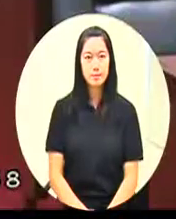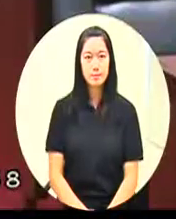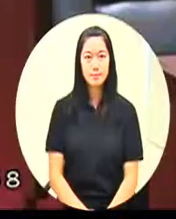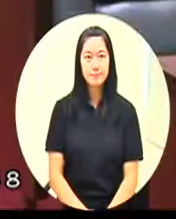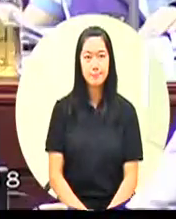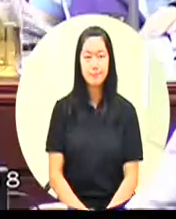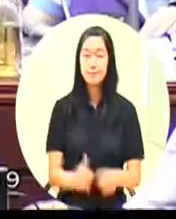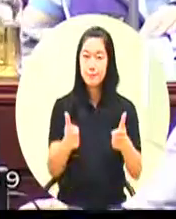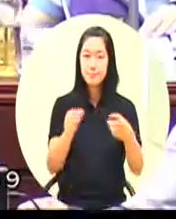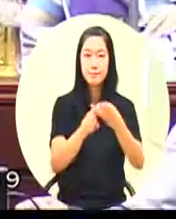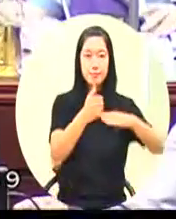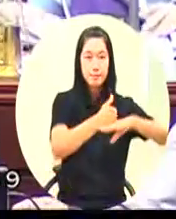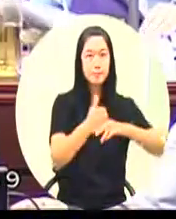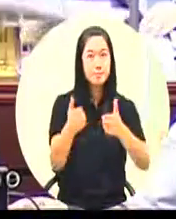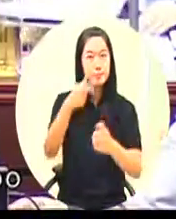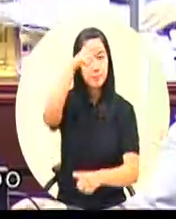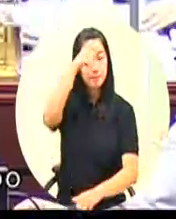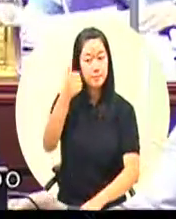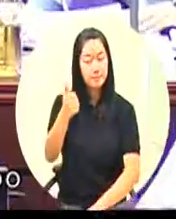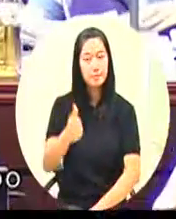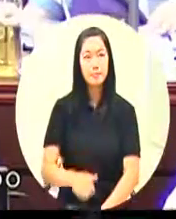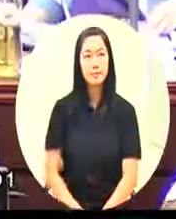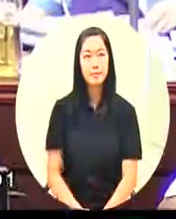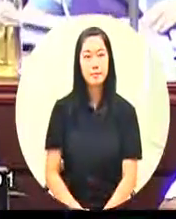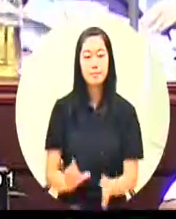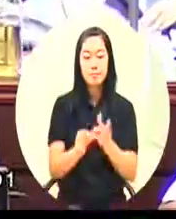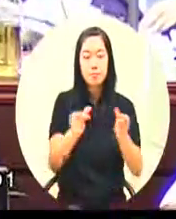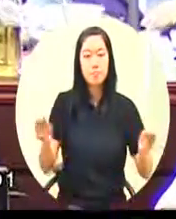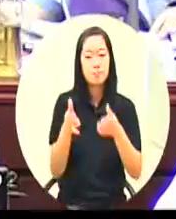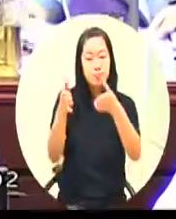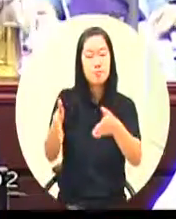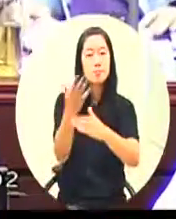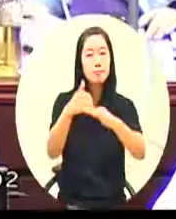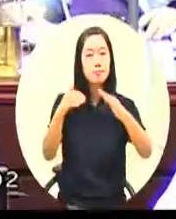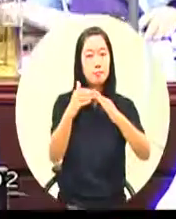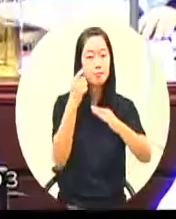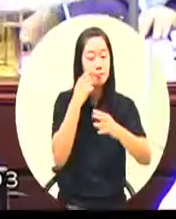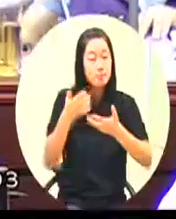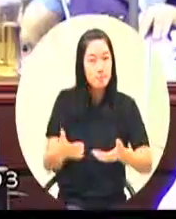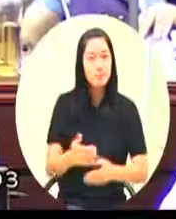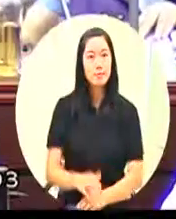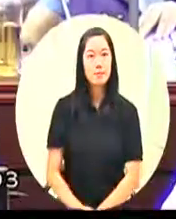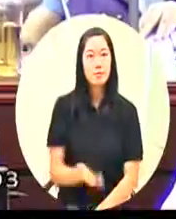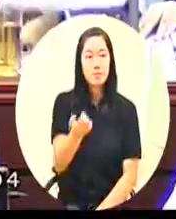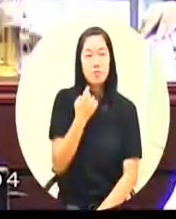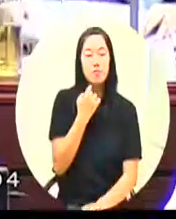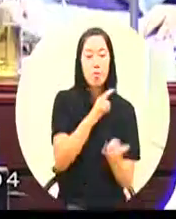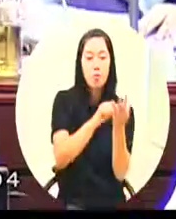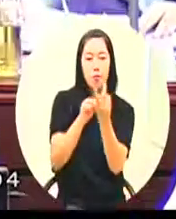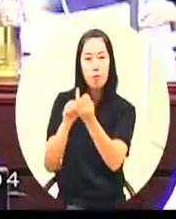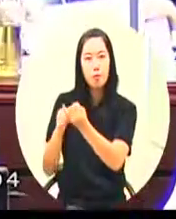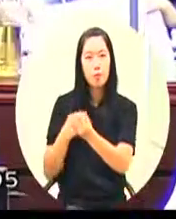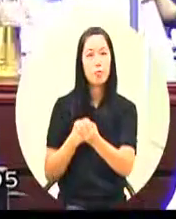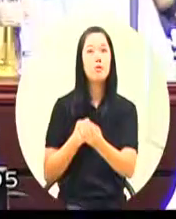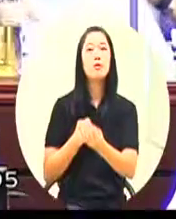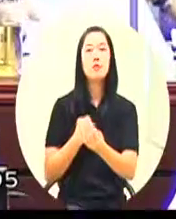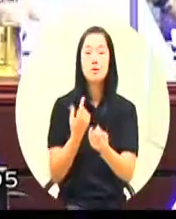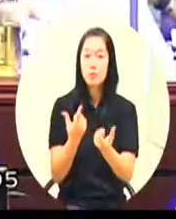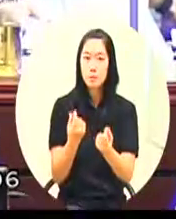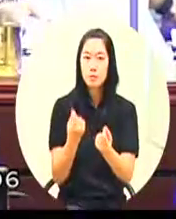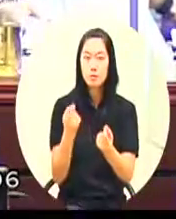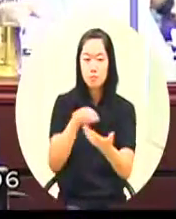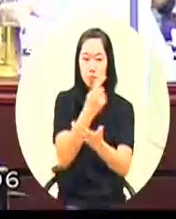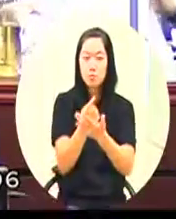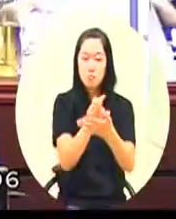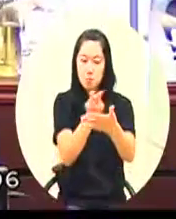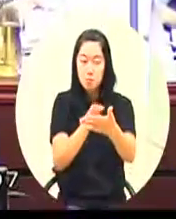好，谢谢主席，谢谢黄议员哦，长期对校园的关注，说你刚刚一一数来这些历程，那我们现在整体来